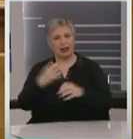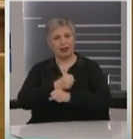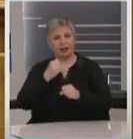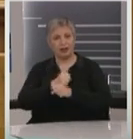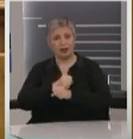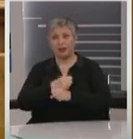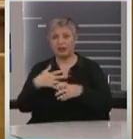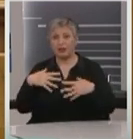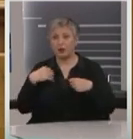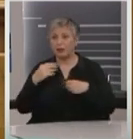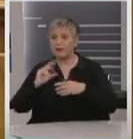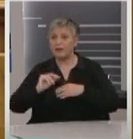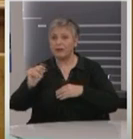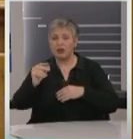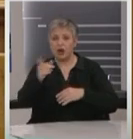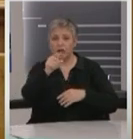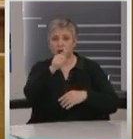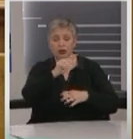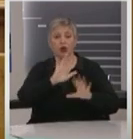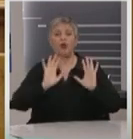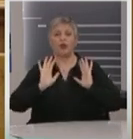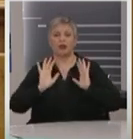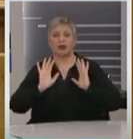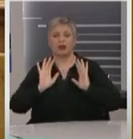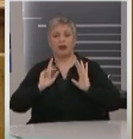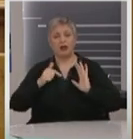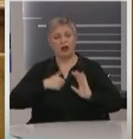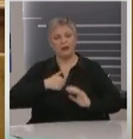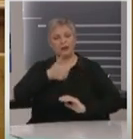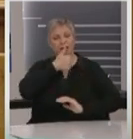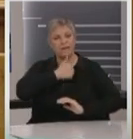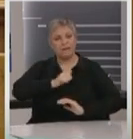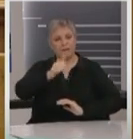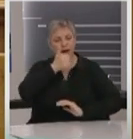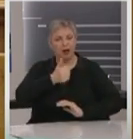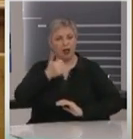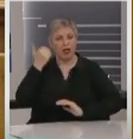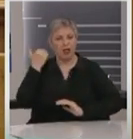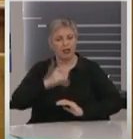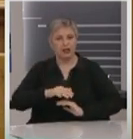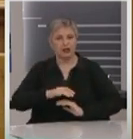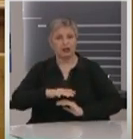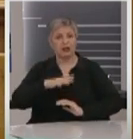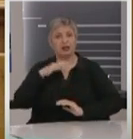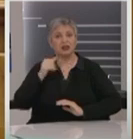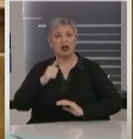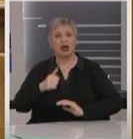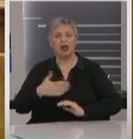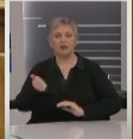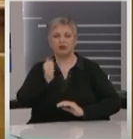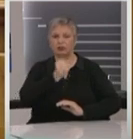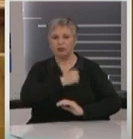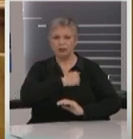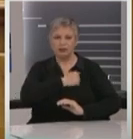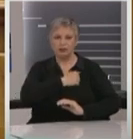λαό. Άντεξε όμως. Έκανε θυσίες, αλλά δεν έχασε ποτέ την πίστη